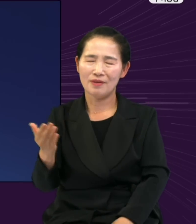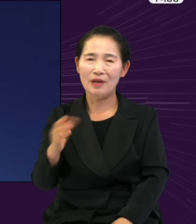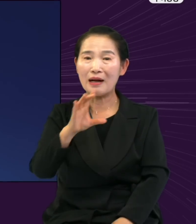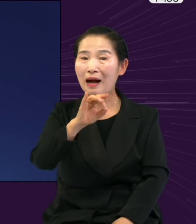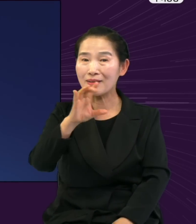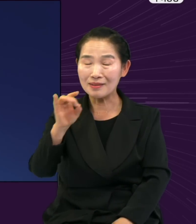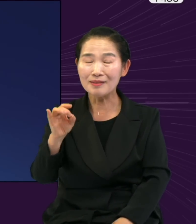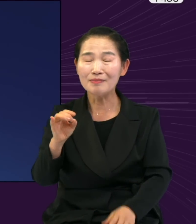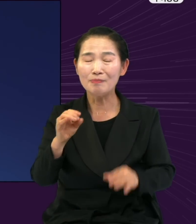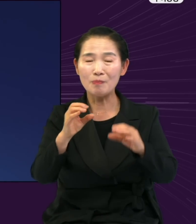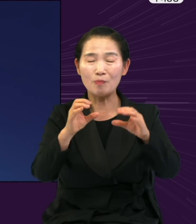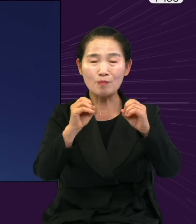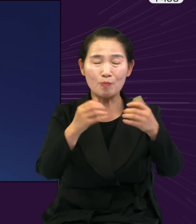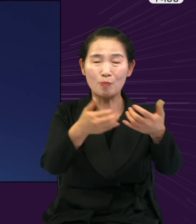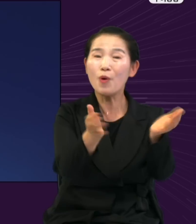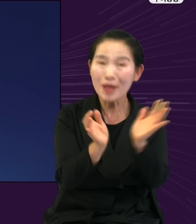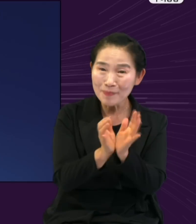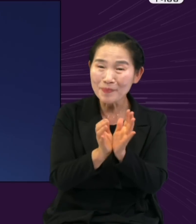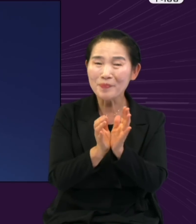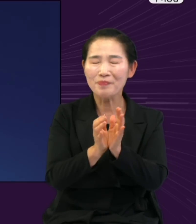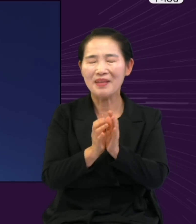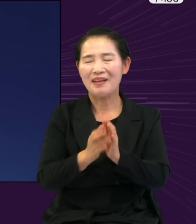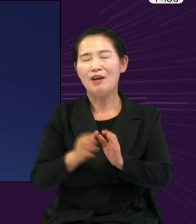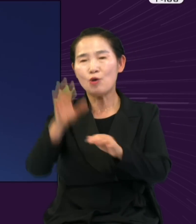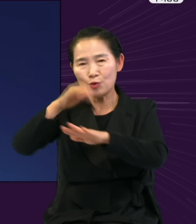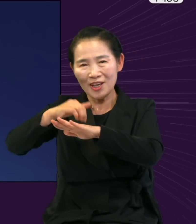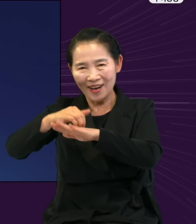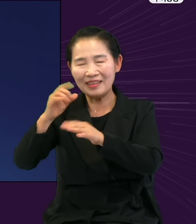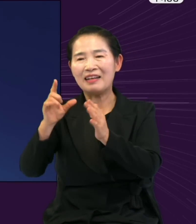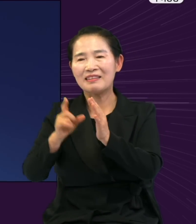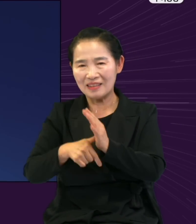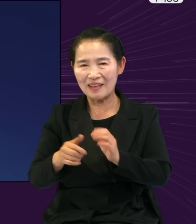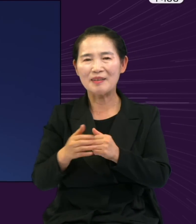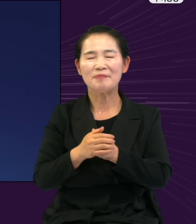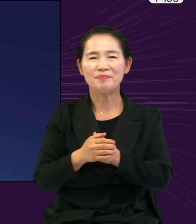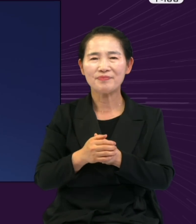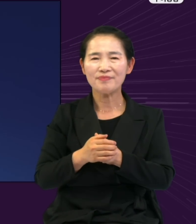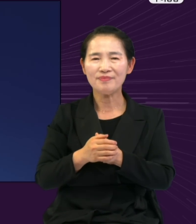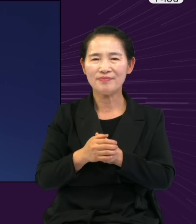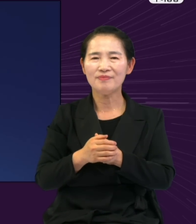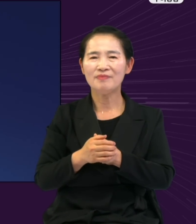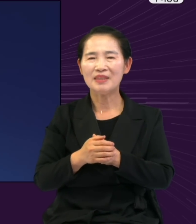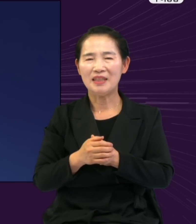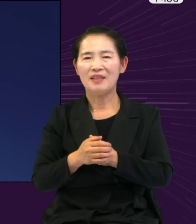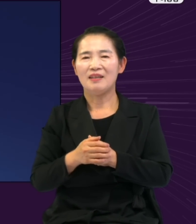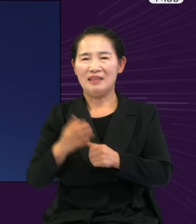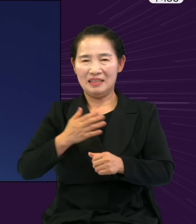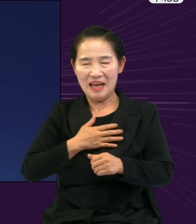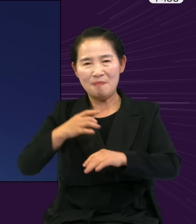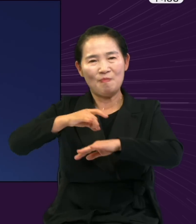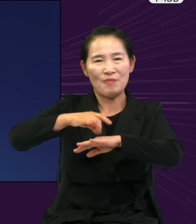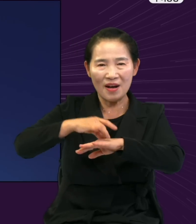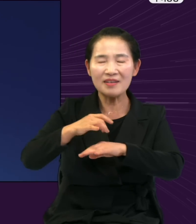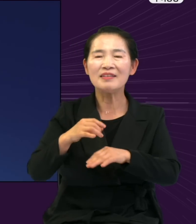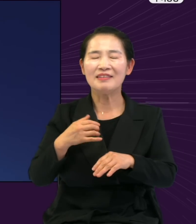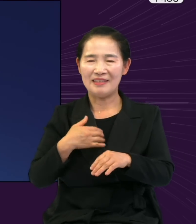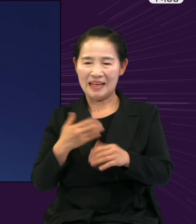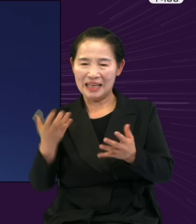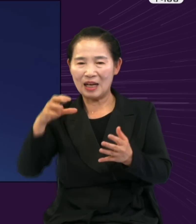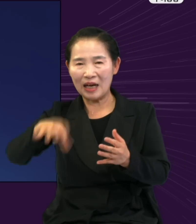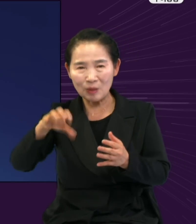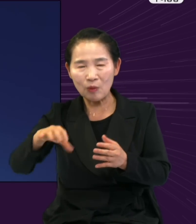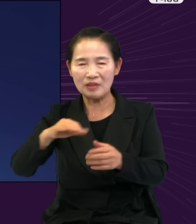선교 후보생들을 훈련할 때 젊은 친구들이 이런 말을 합니다. 저는 제 뼈를 아프리카, 제 사역지에 묻고 싶어요. 그럼 제가